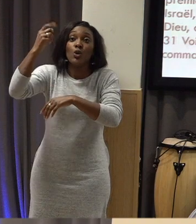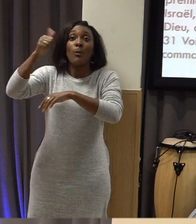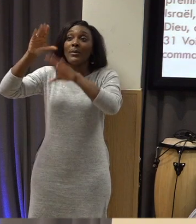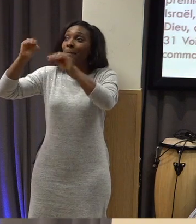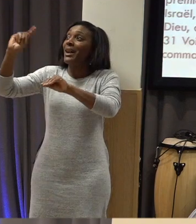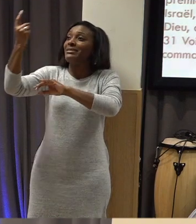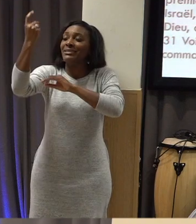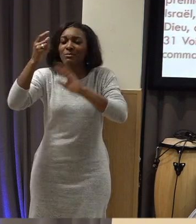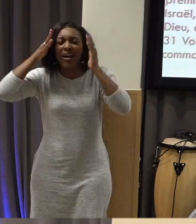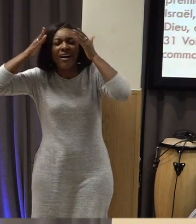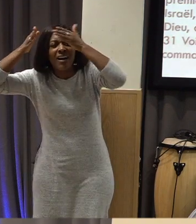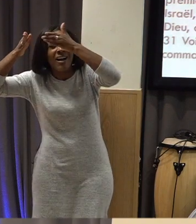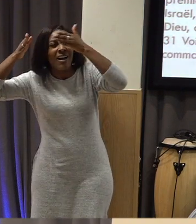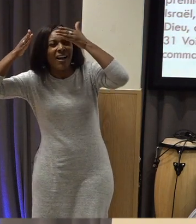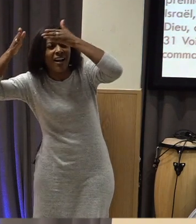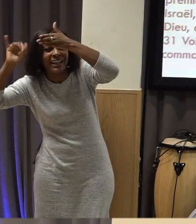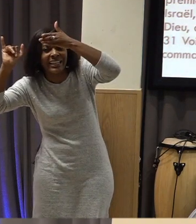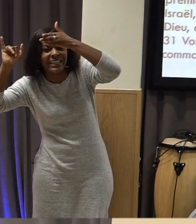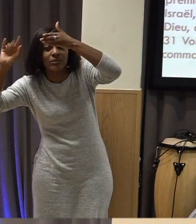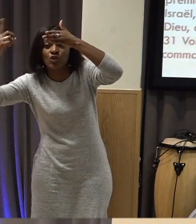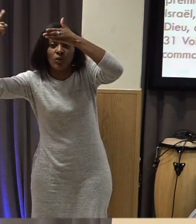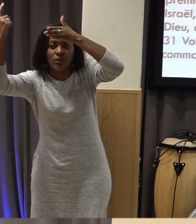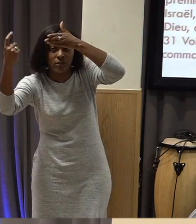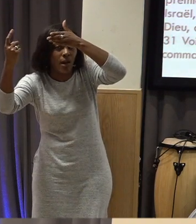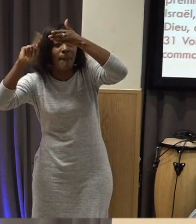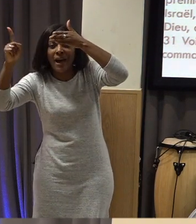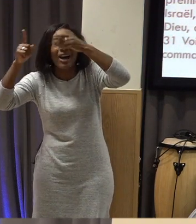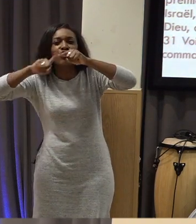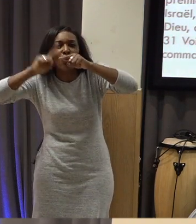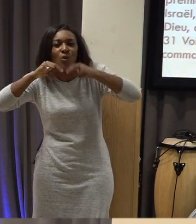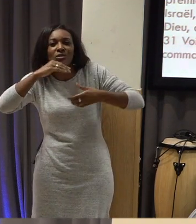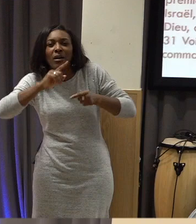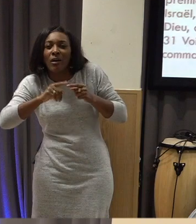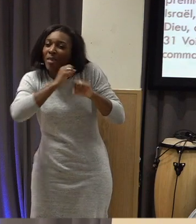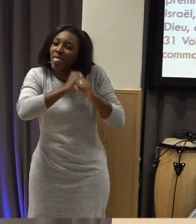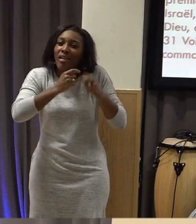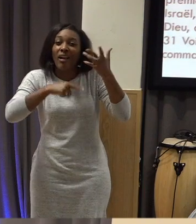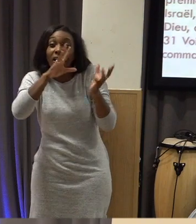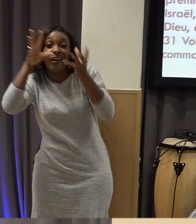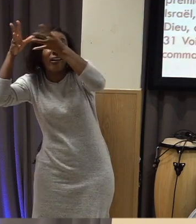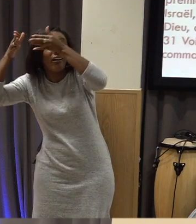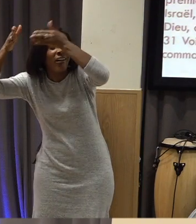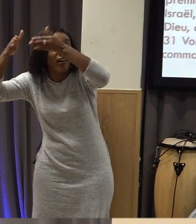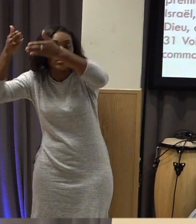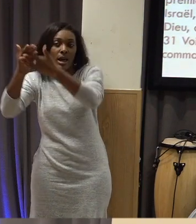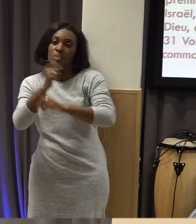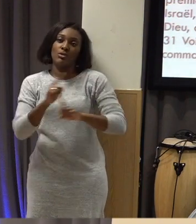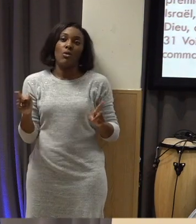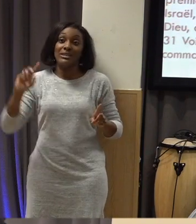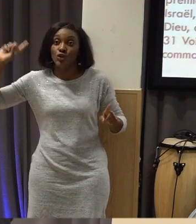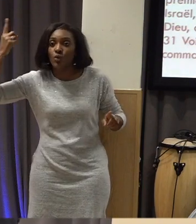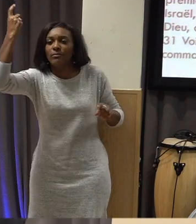place, la plus haute place dans nos cœurs et dans nos pensées et dans nos actions.